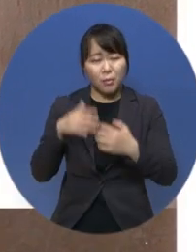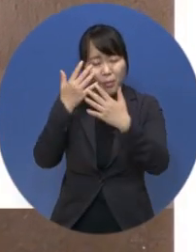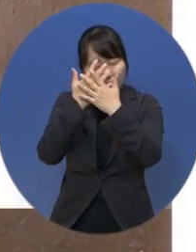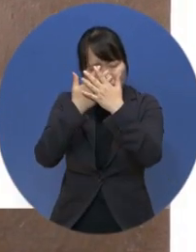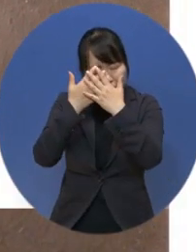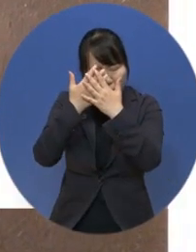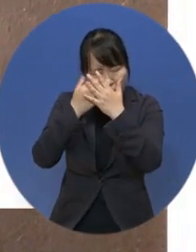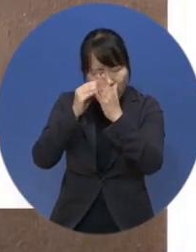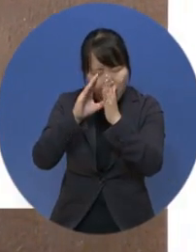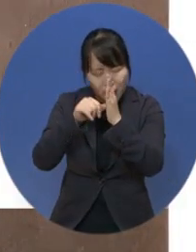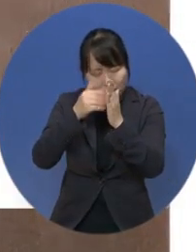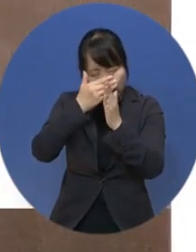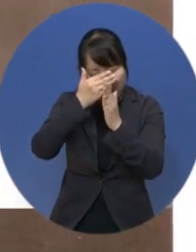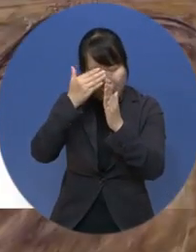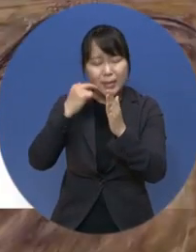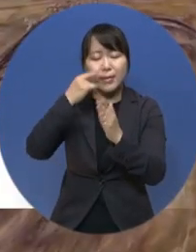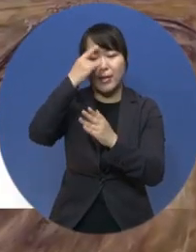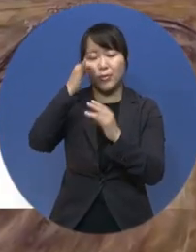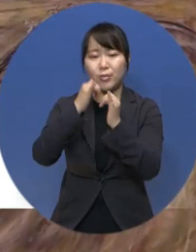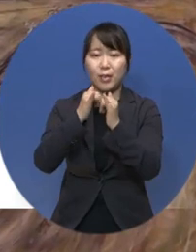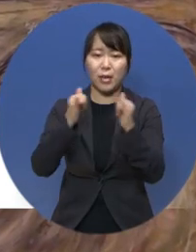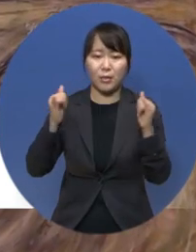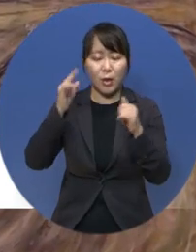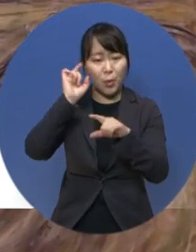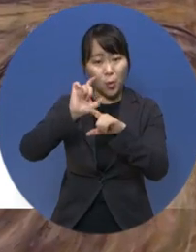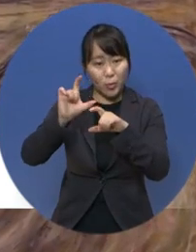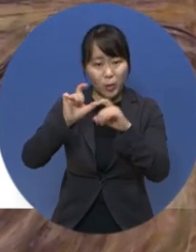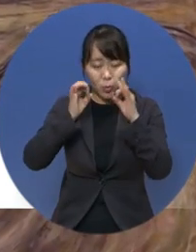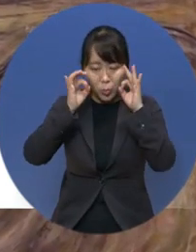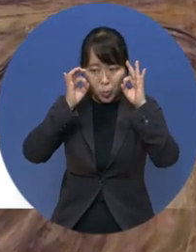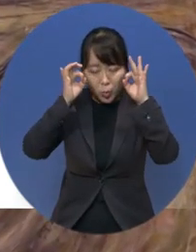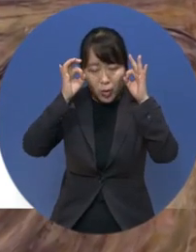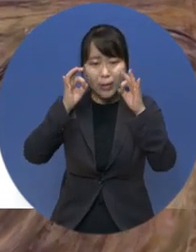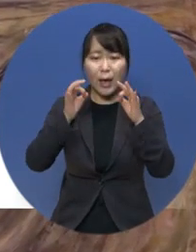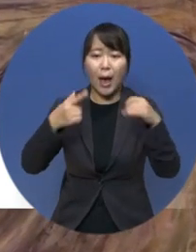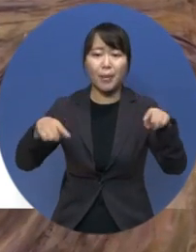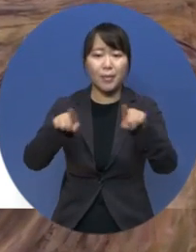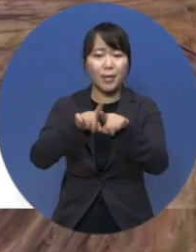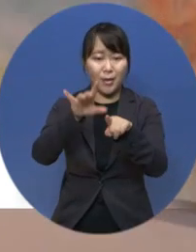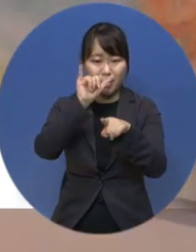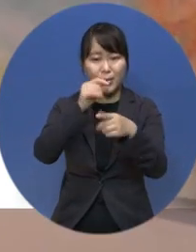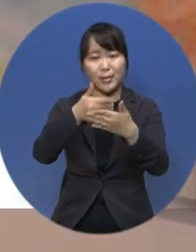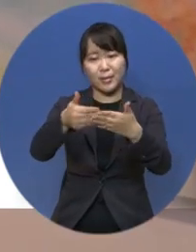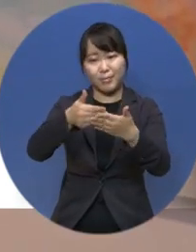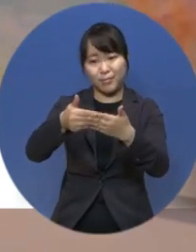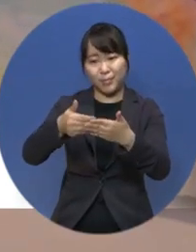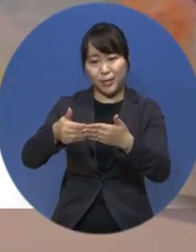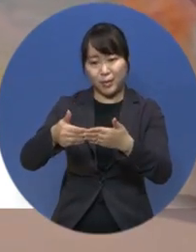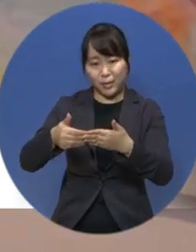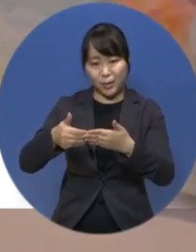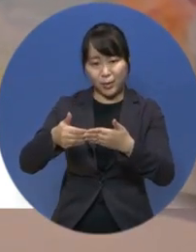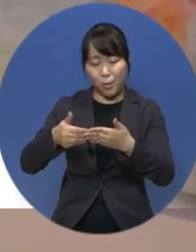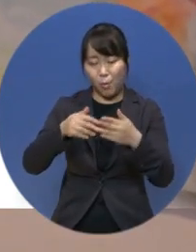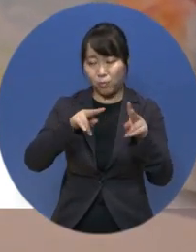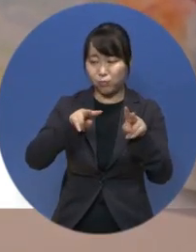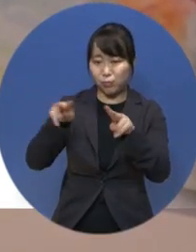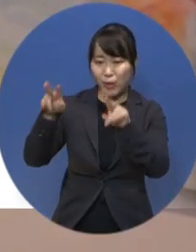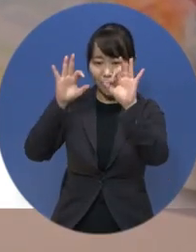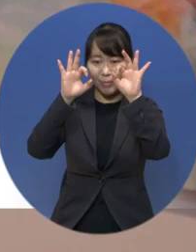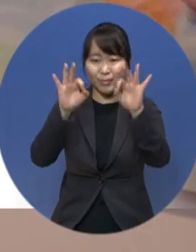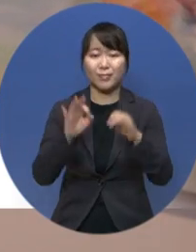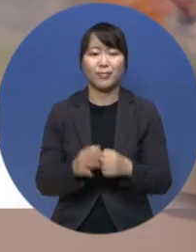시대에 젊은 예술가 들의 고민과 노력의 시간들이 담겨 있는 작품들이 관람객들의 발길을